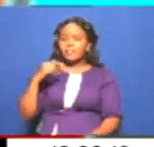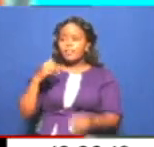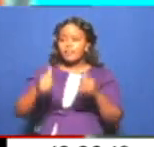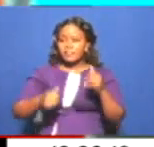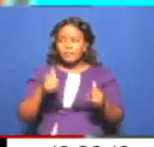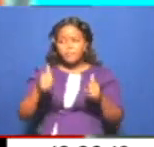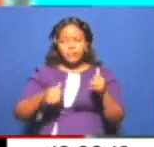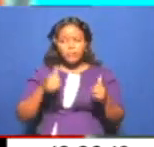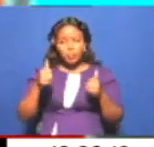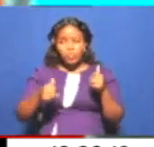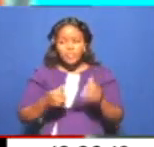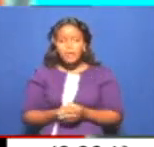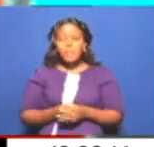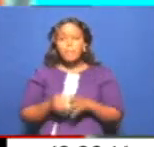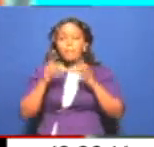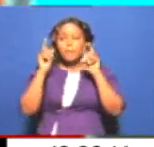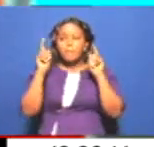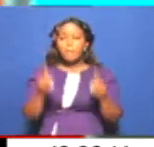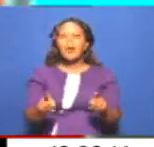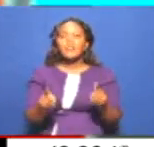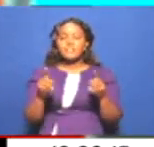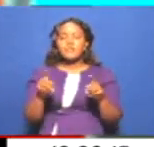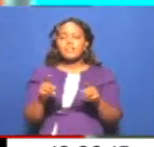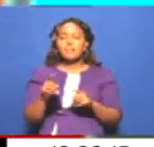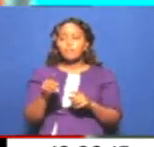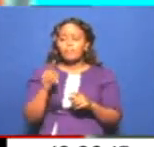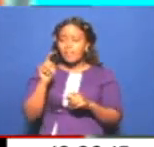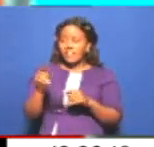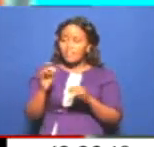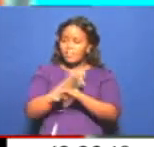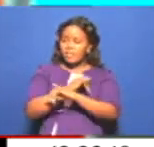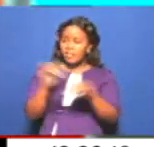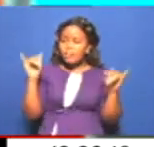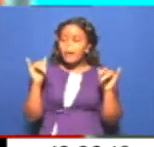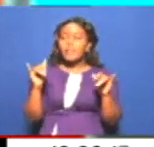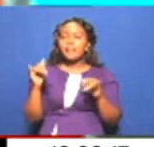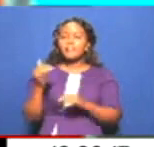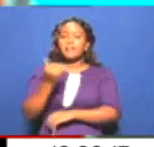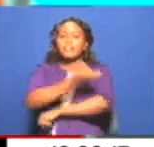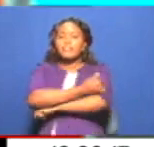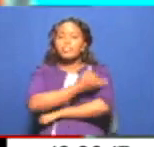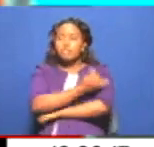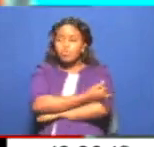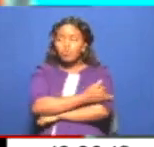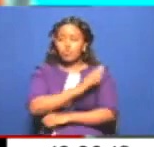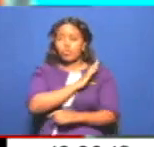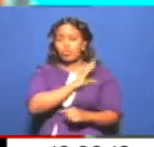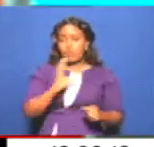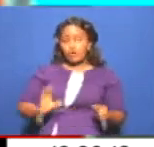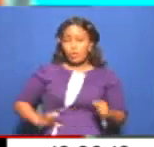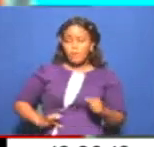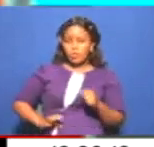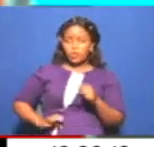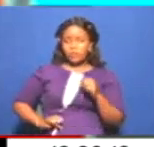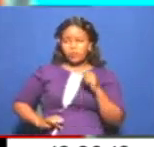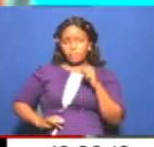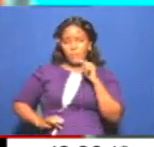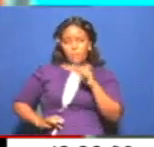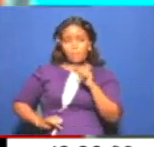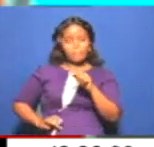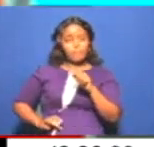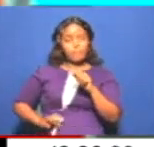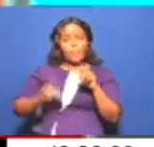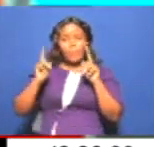ambalo lazima tume hii huru, the commission itself, lazima mwanzo ikae chini ijiulize ya